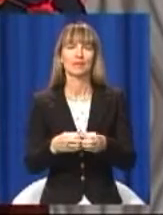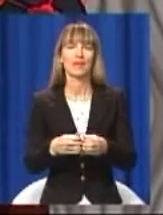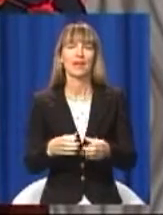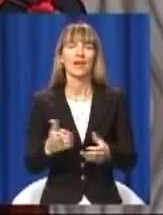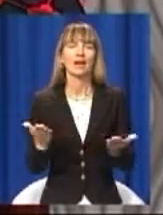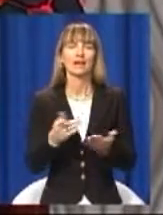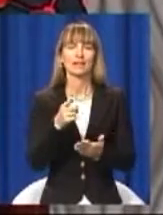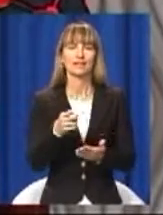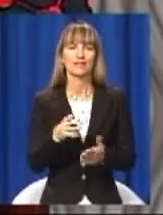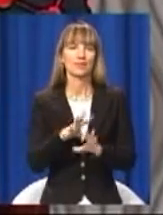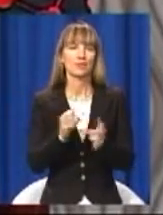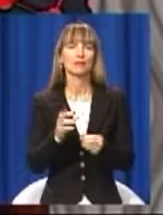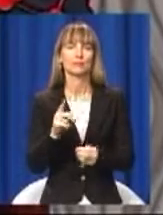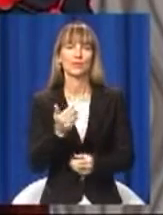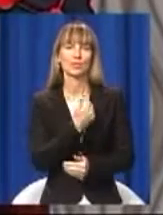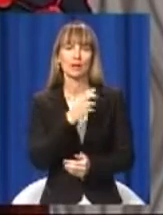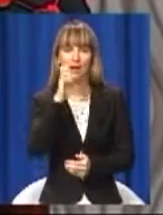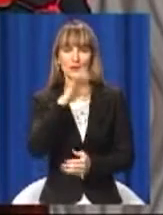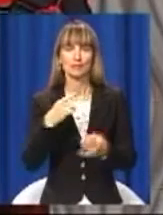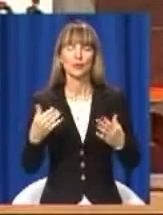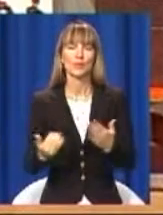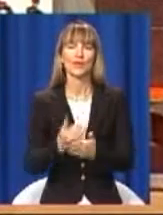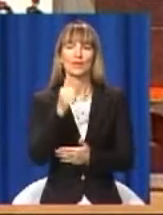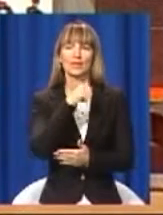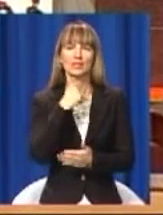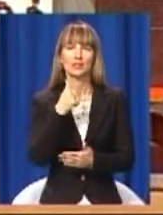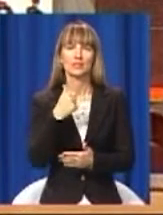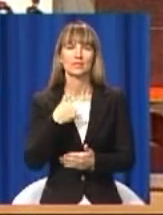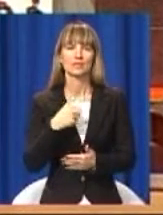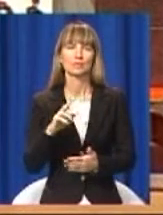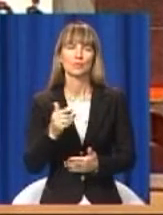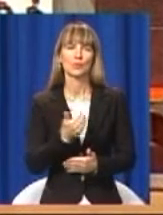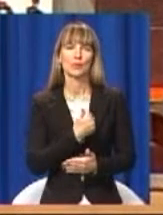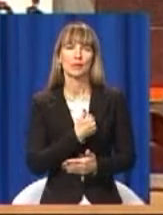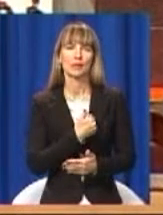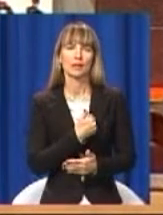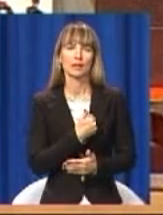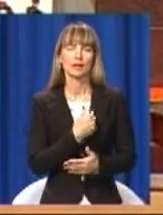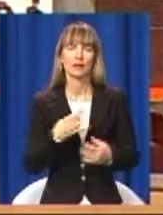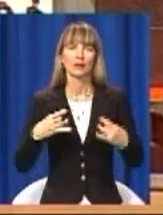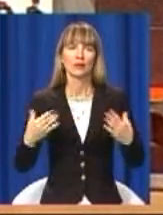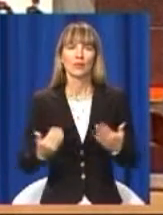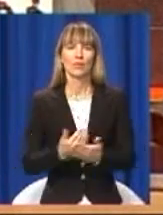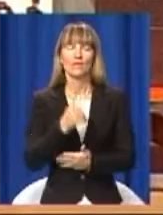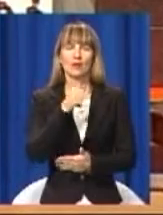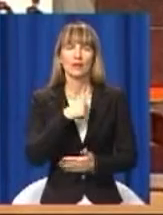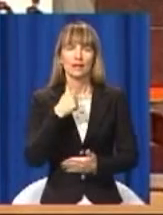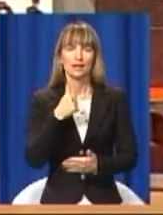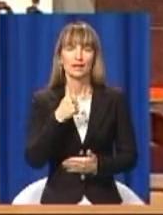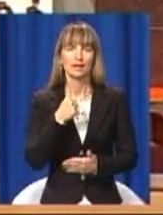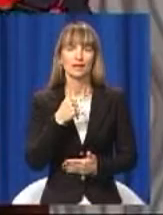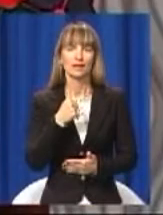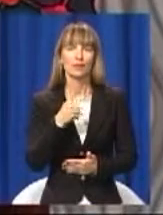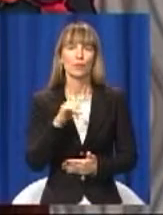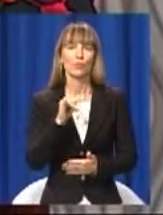Як ти взагалі, в якій би ти країні б хотіла відзначити Новий рік? Я, мабуть, хотіла би відзначити Новий рік у